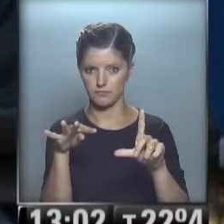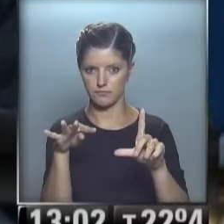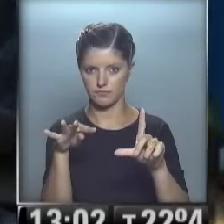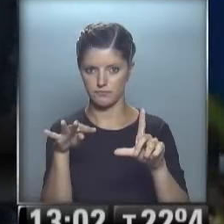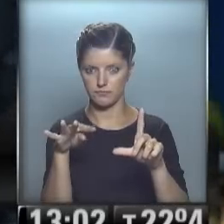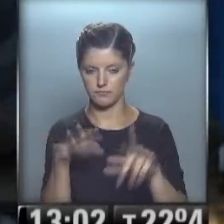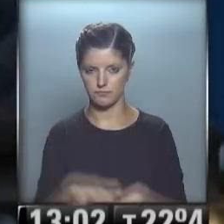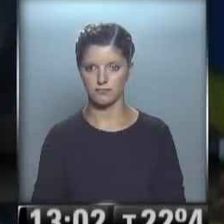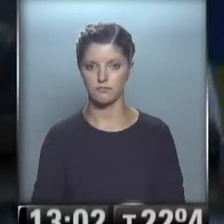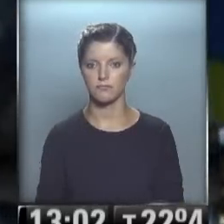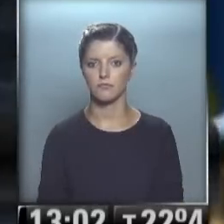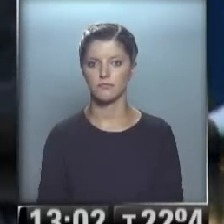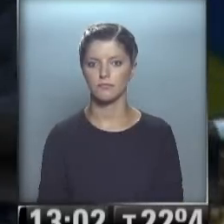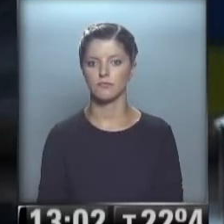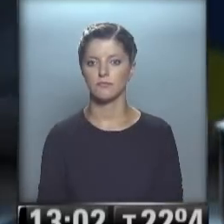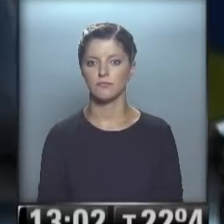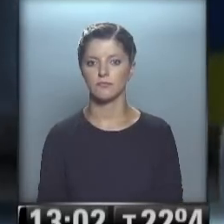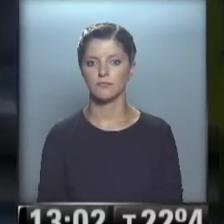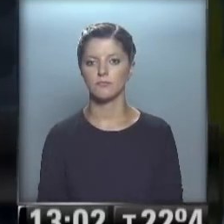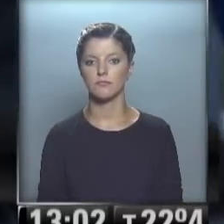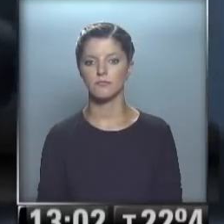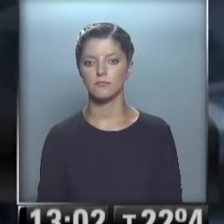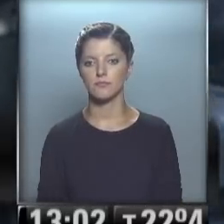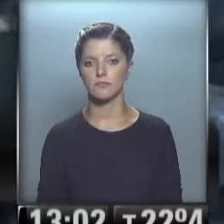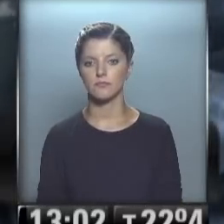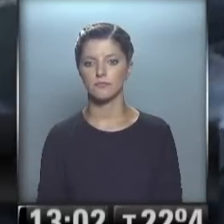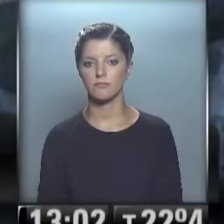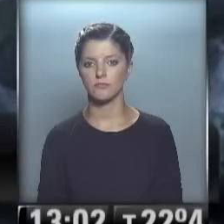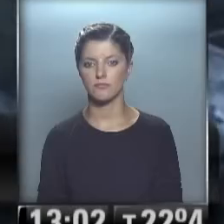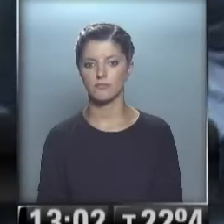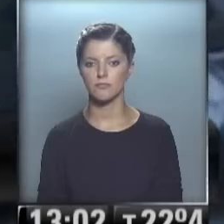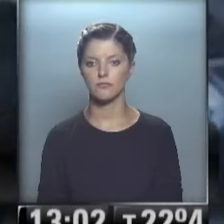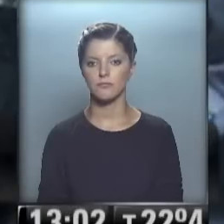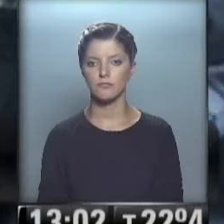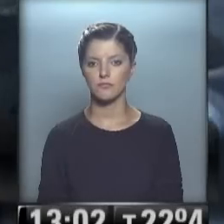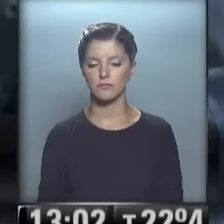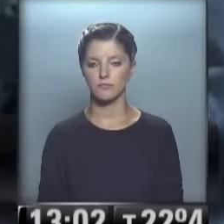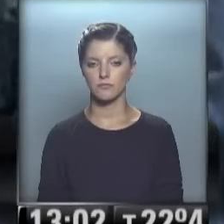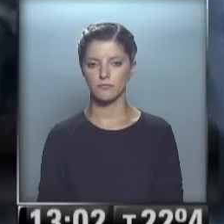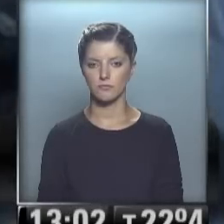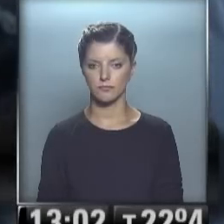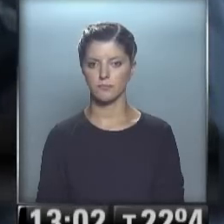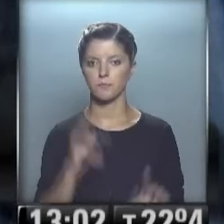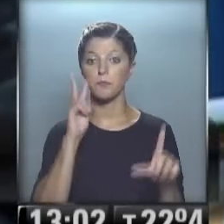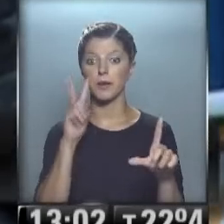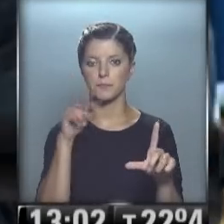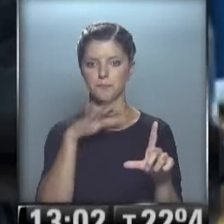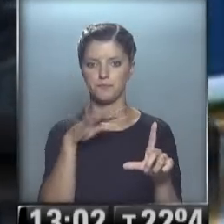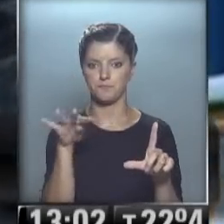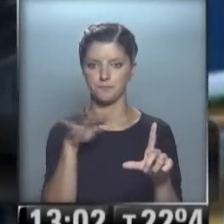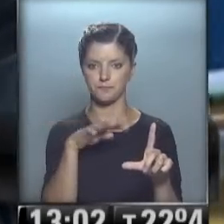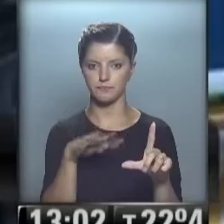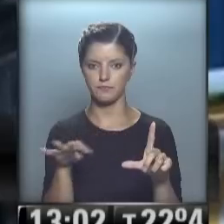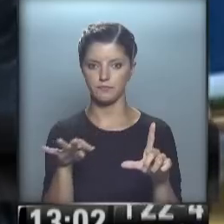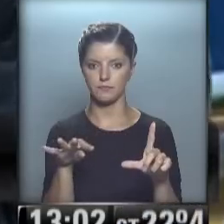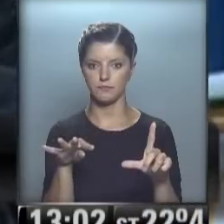нашої перемоги. Я впевнений в тому, що ми будемо боротись. І я впевнений в тому, що перемога буде ближчим часом